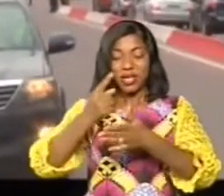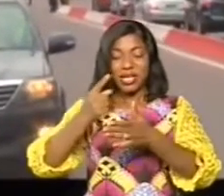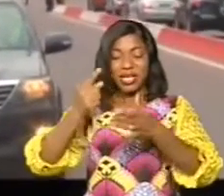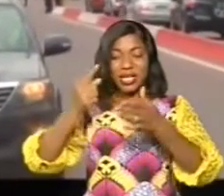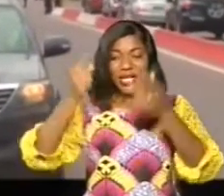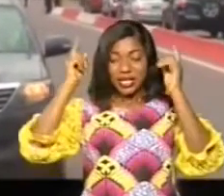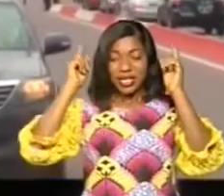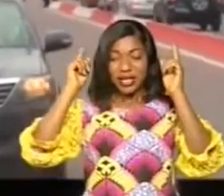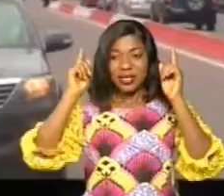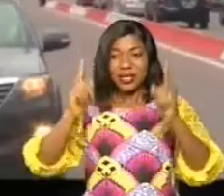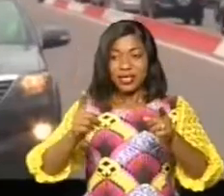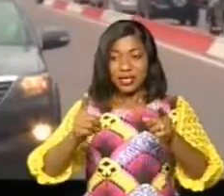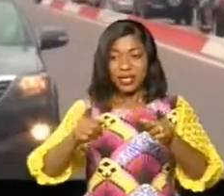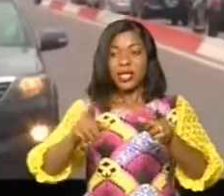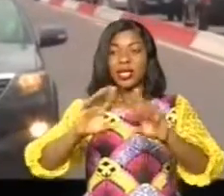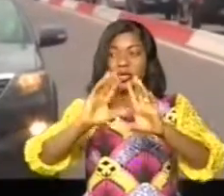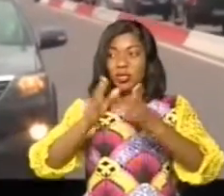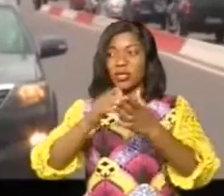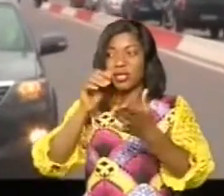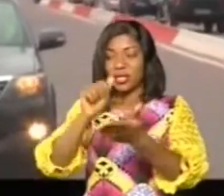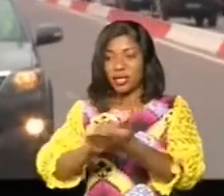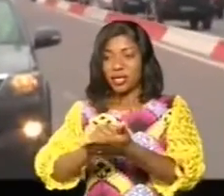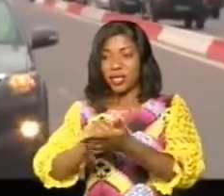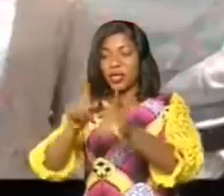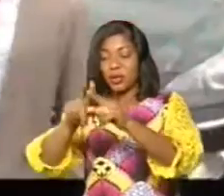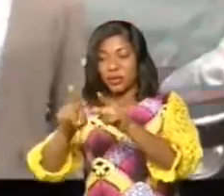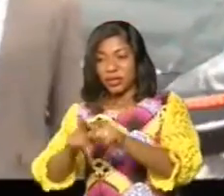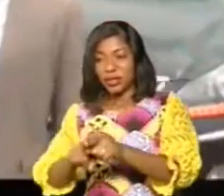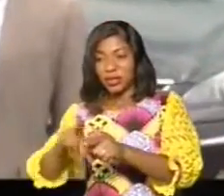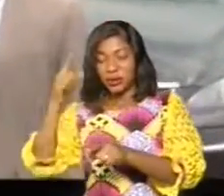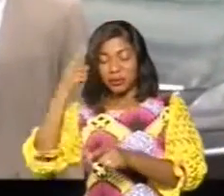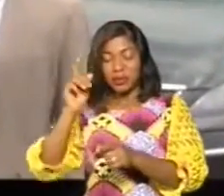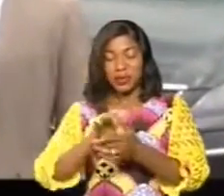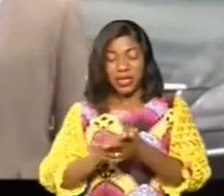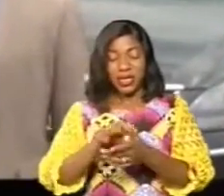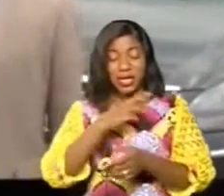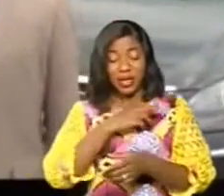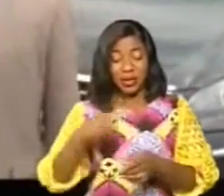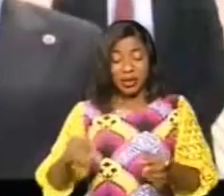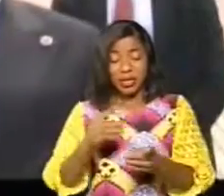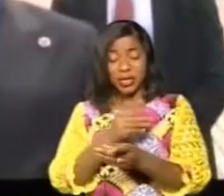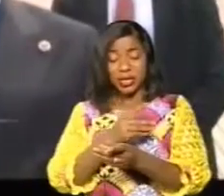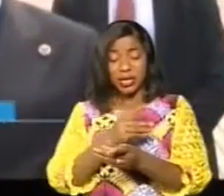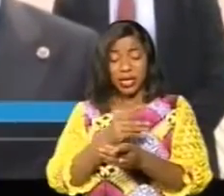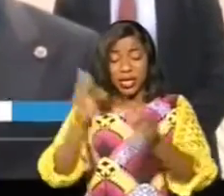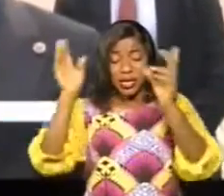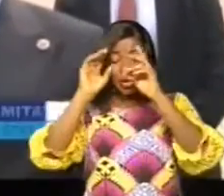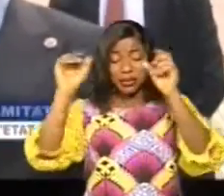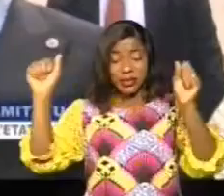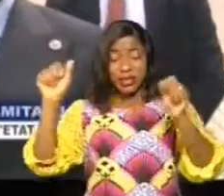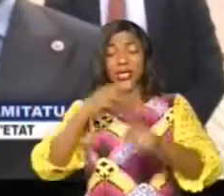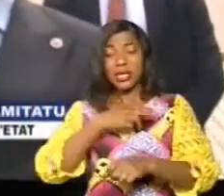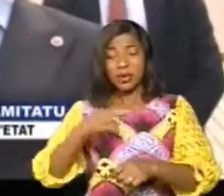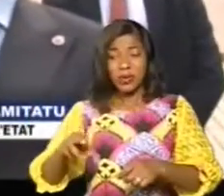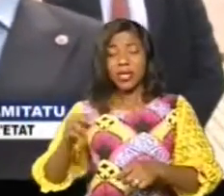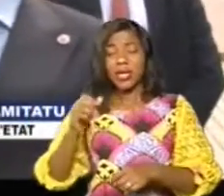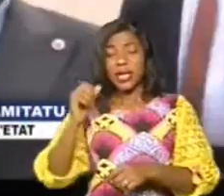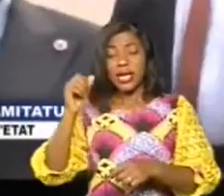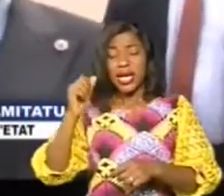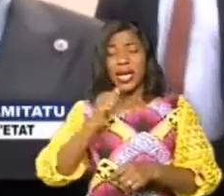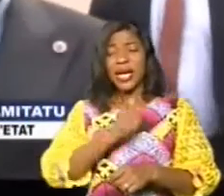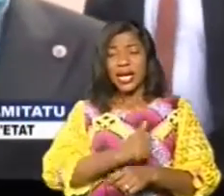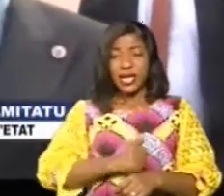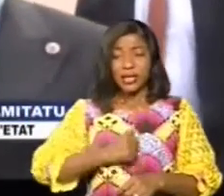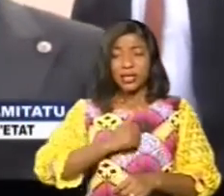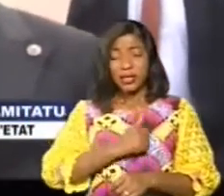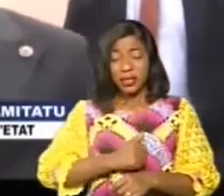Je dirais que tout s'est très bien déroulé. Le président de la République a un grand souci pour le social de tous les Congolais.